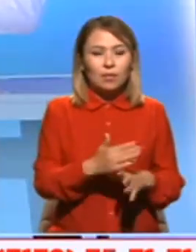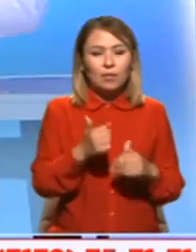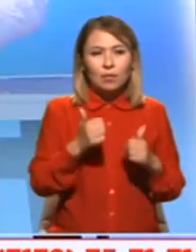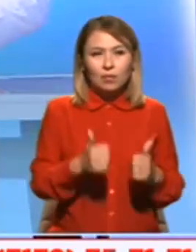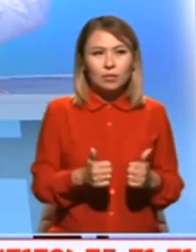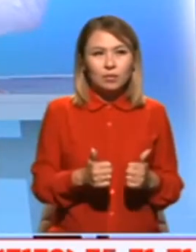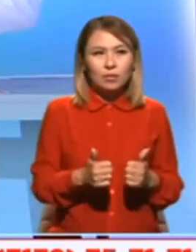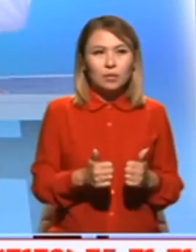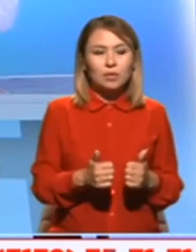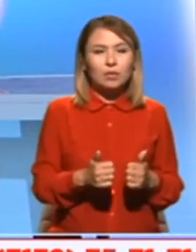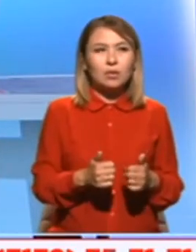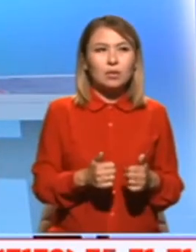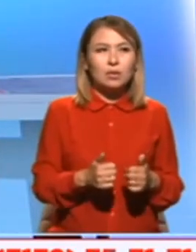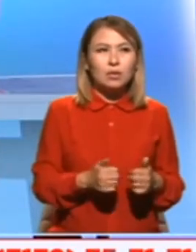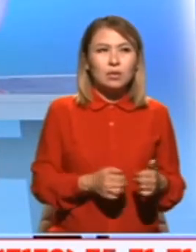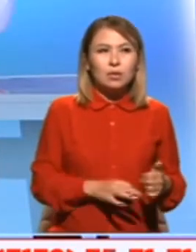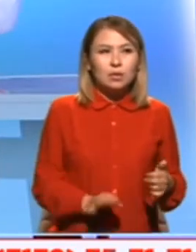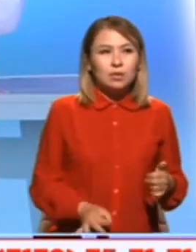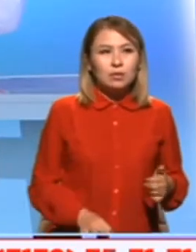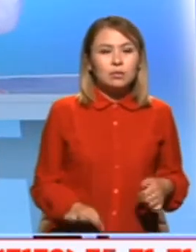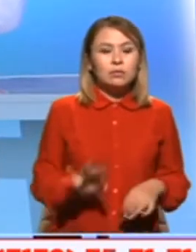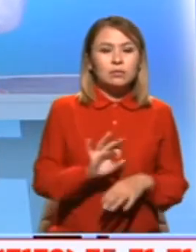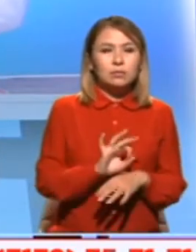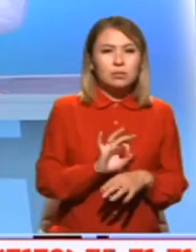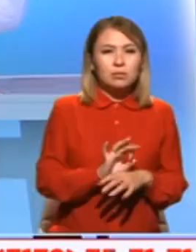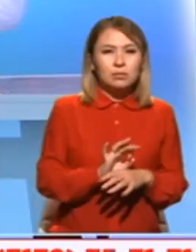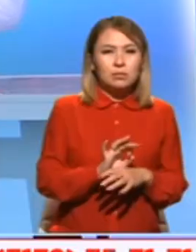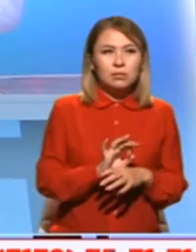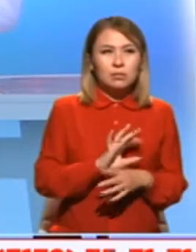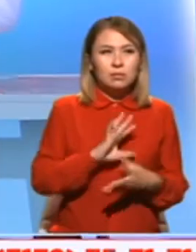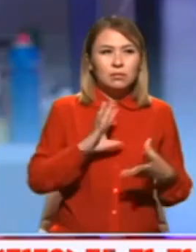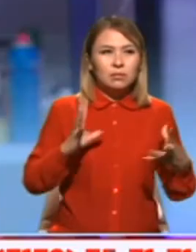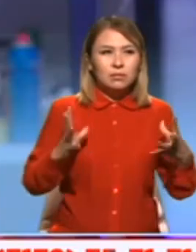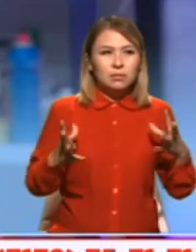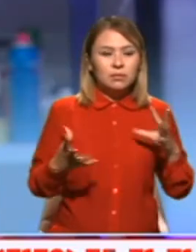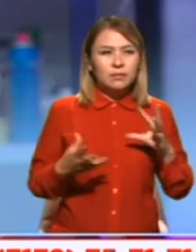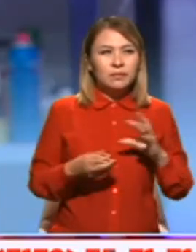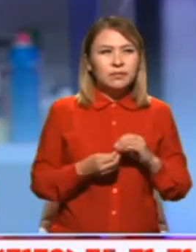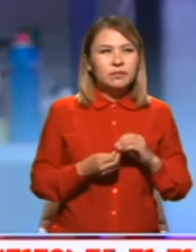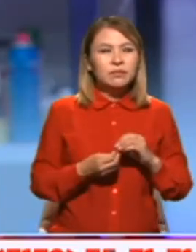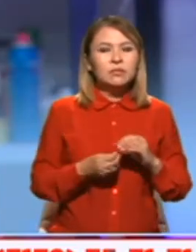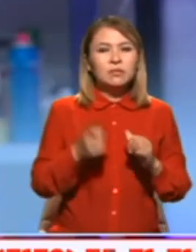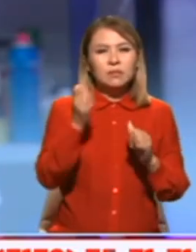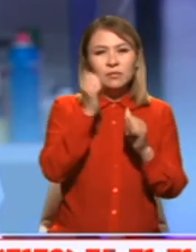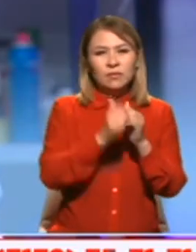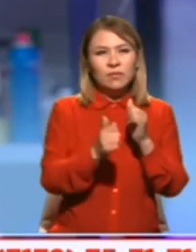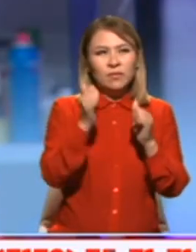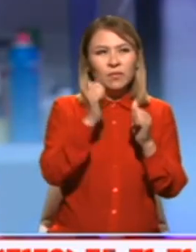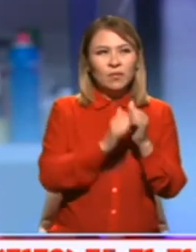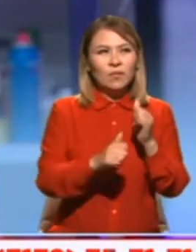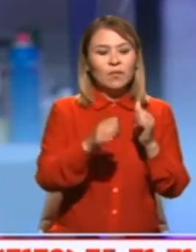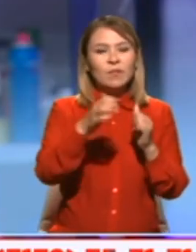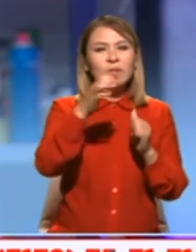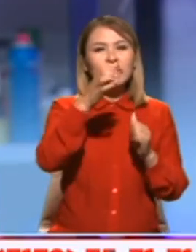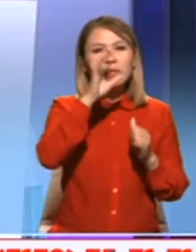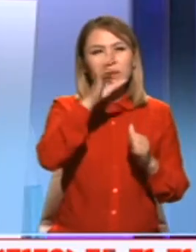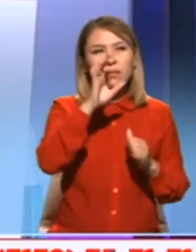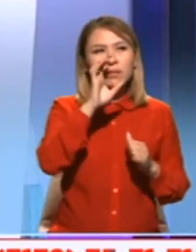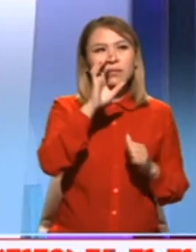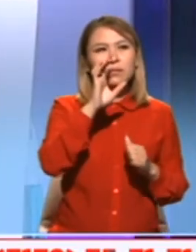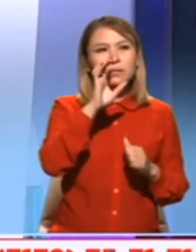ол жерде неге асқазан ойық жара ауруларында жақсы көмектеседі. Ал енді күнделікті тұтыну. Күнделікті тұтыну.